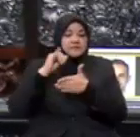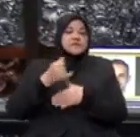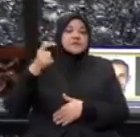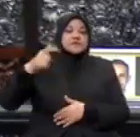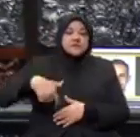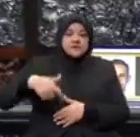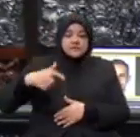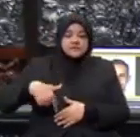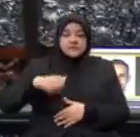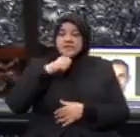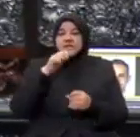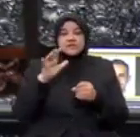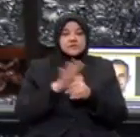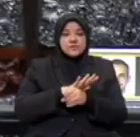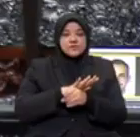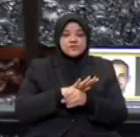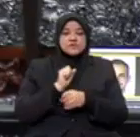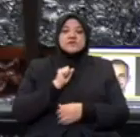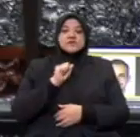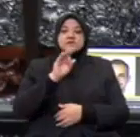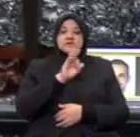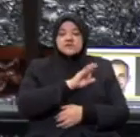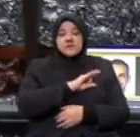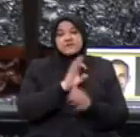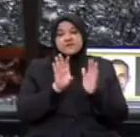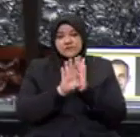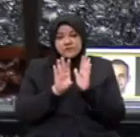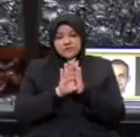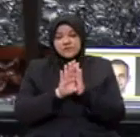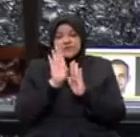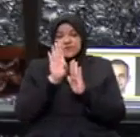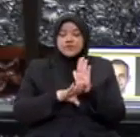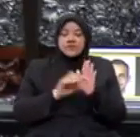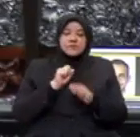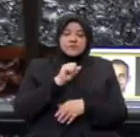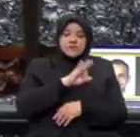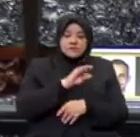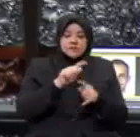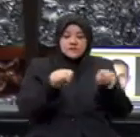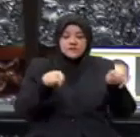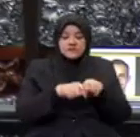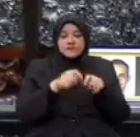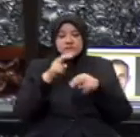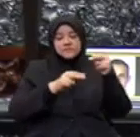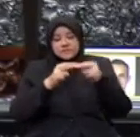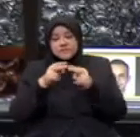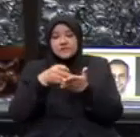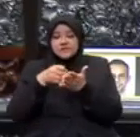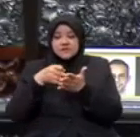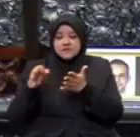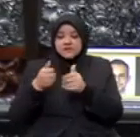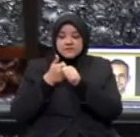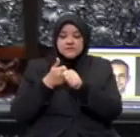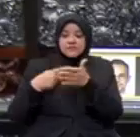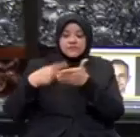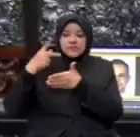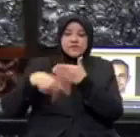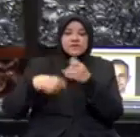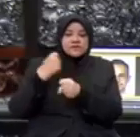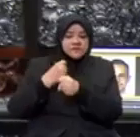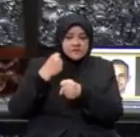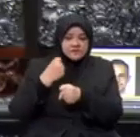lewat tidak cukup kaki tangan, contohnya kekurangan pekerja di tapak, kegagalan mematuhi program